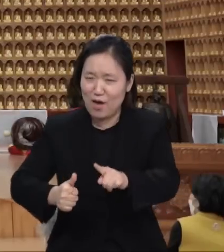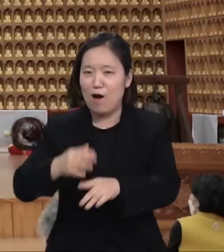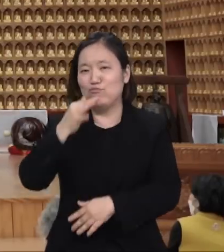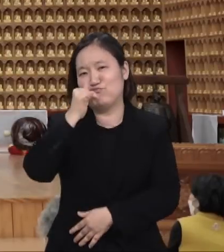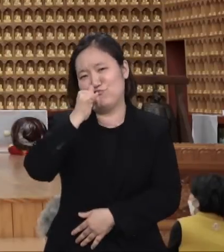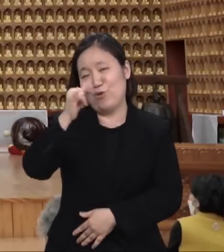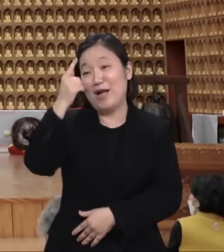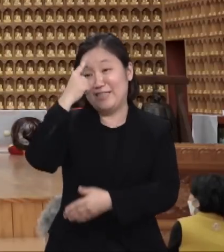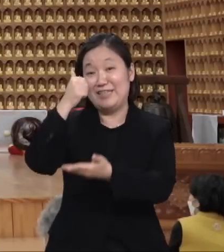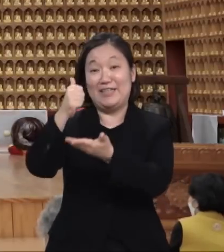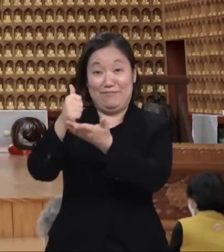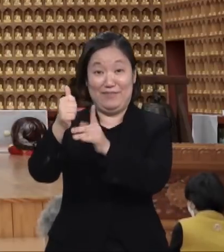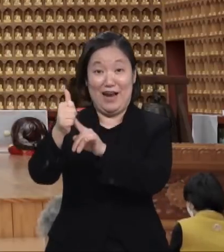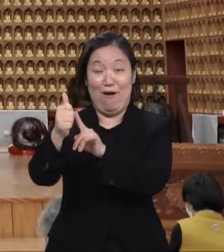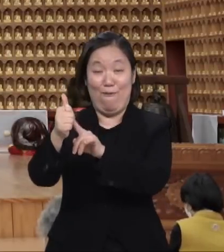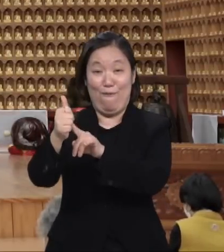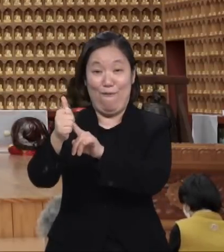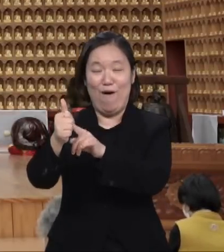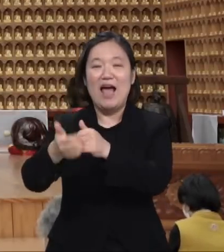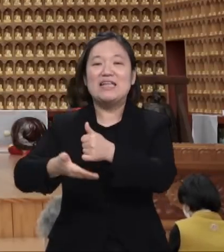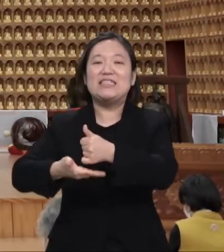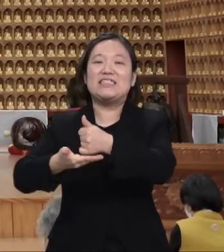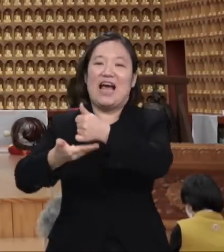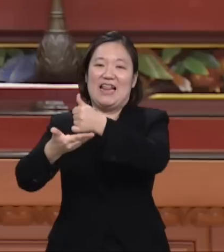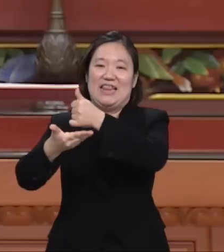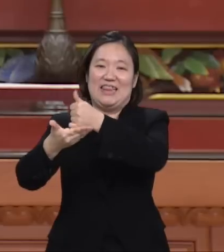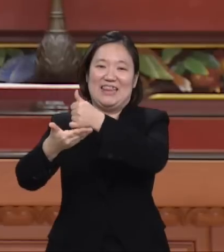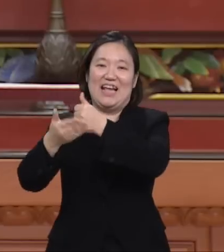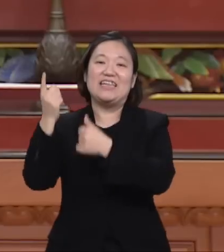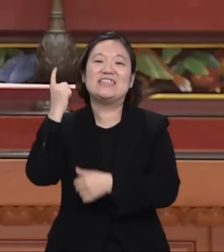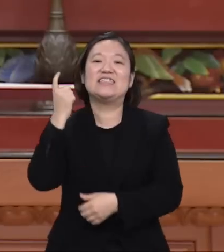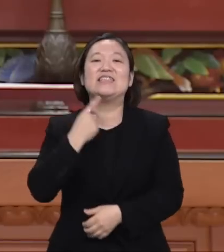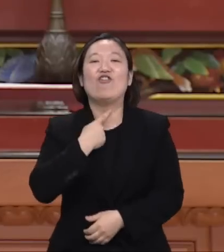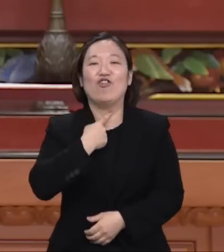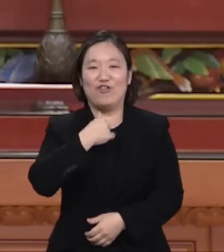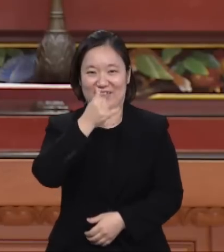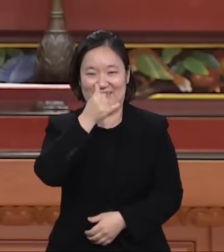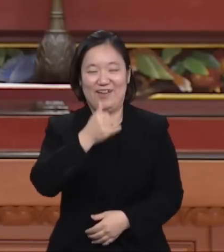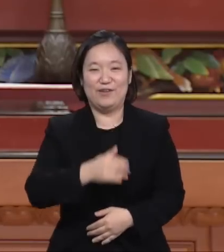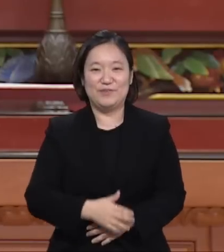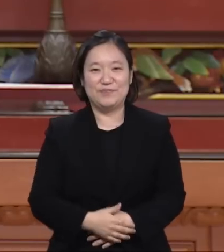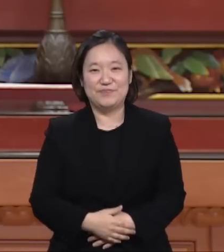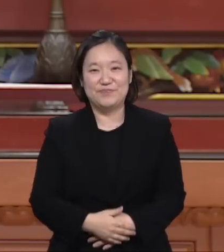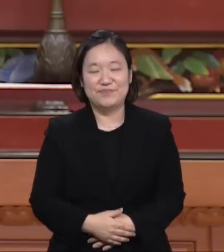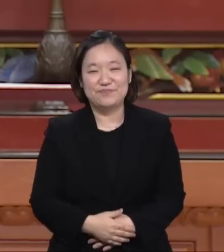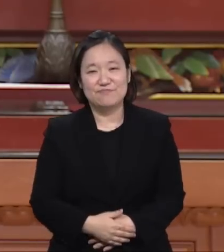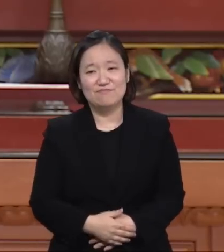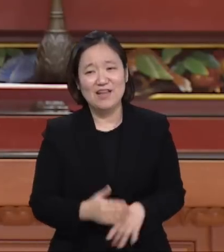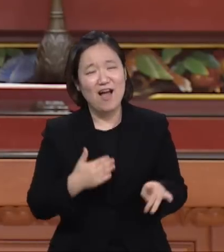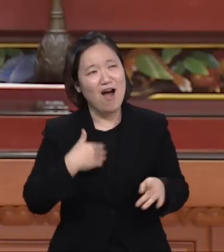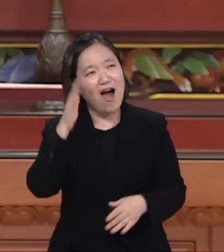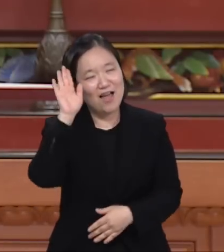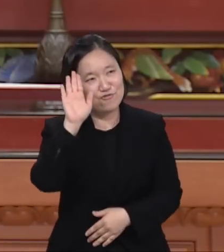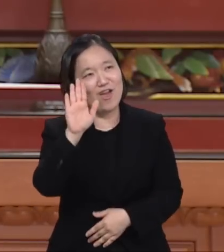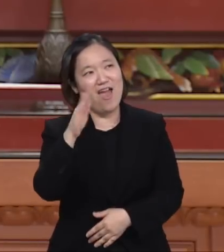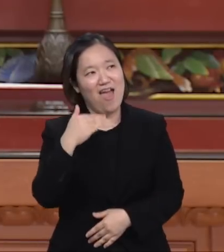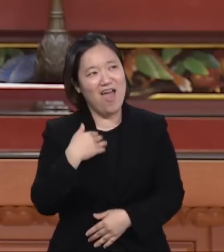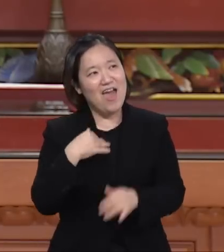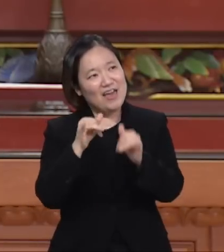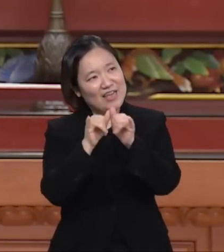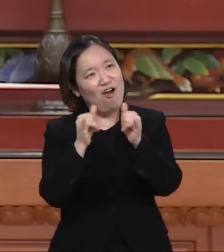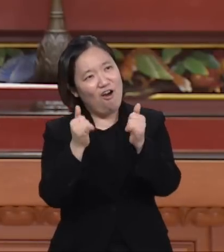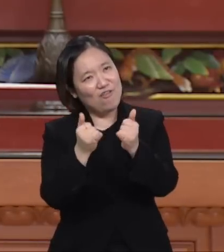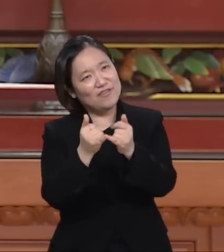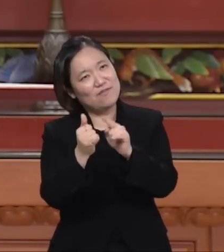스님이라고 그렇게 크게 덕담을 하신 적이 있으셨거든요 그래서 뭐 언제 한번 인연이 되면 한번 뵙겠다